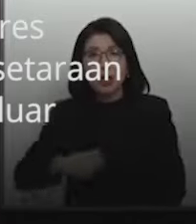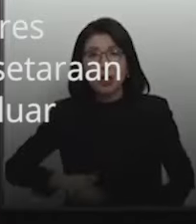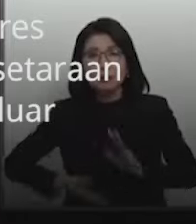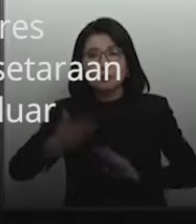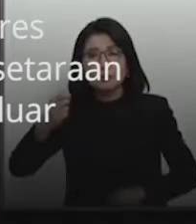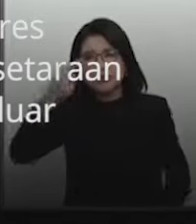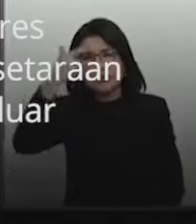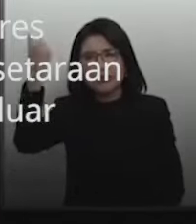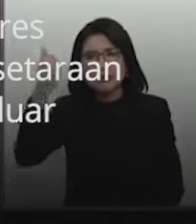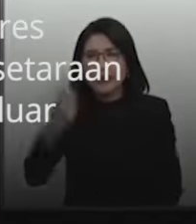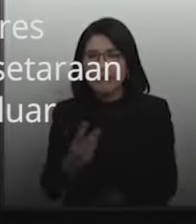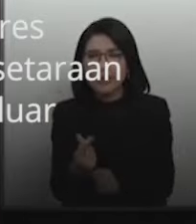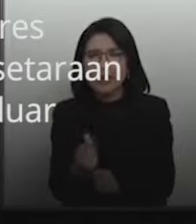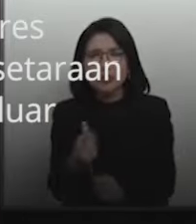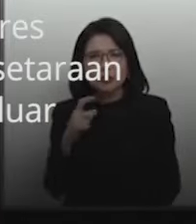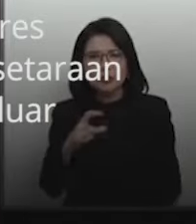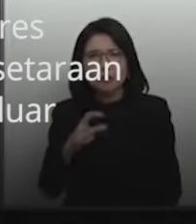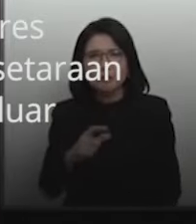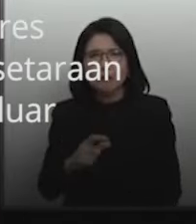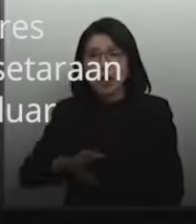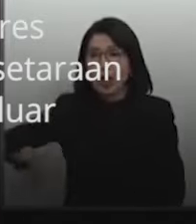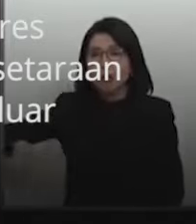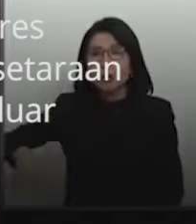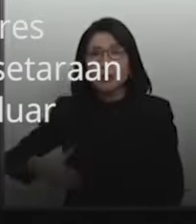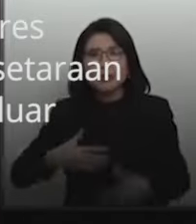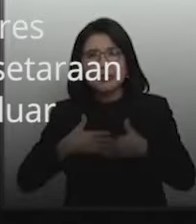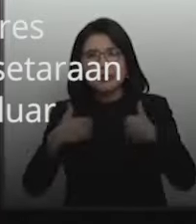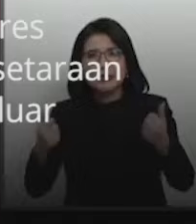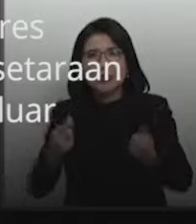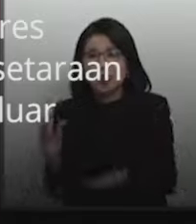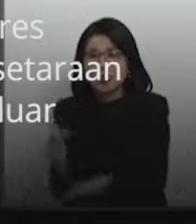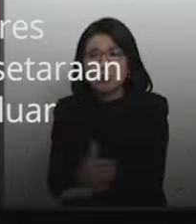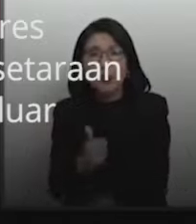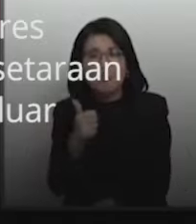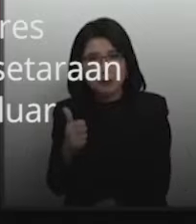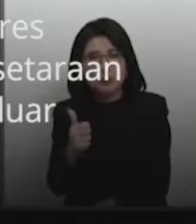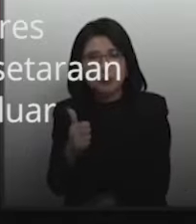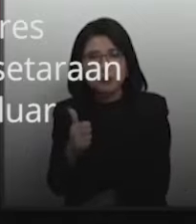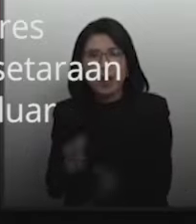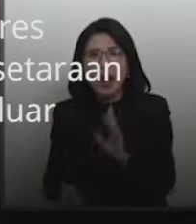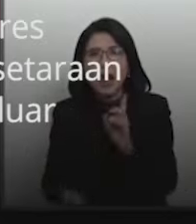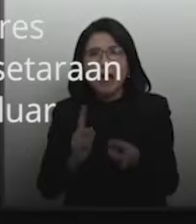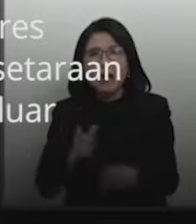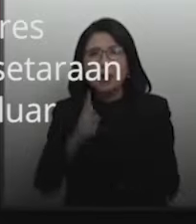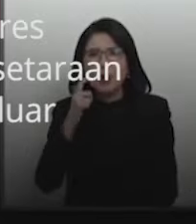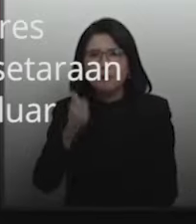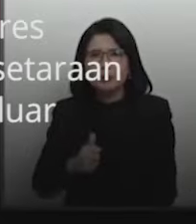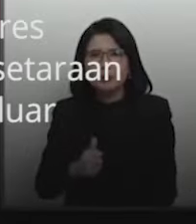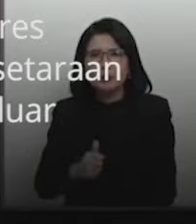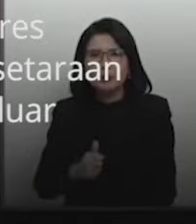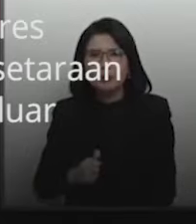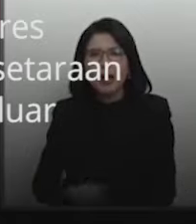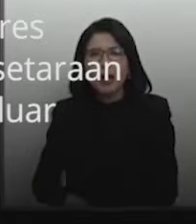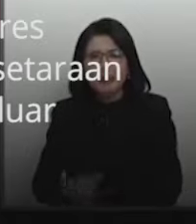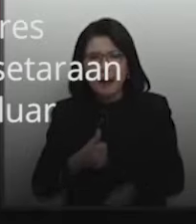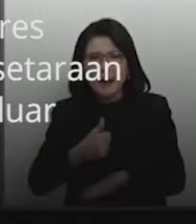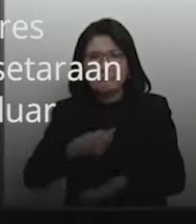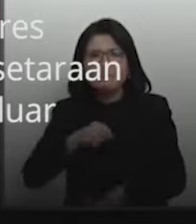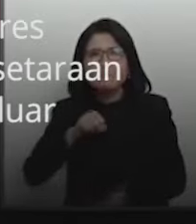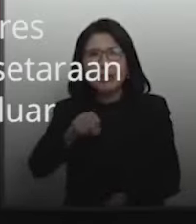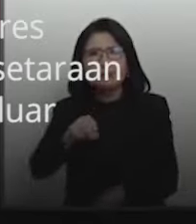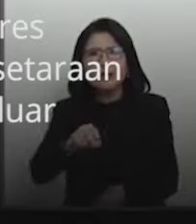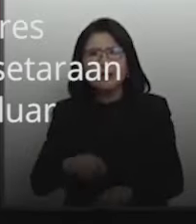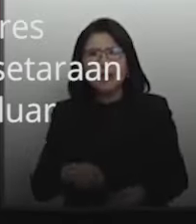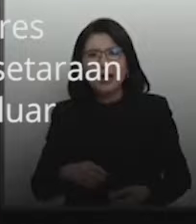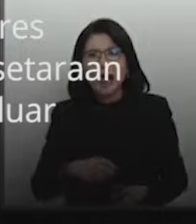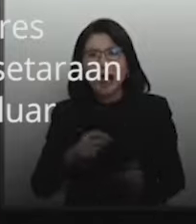biaya terjangkau keluarga sejahtera karena upahnya layak dan bila membutuhkan diberikan Bansos sesuai kebutuhannya Bansos